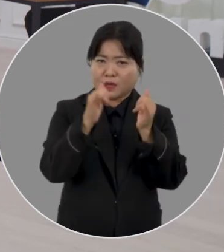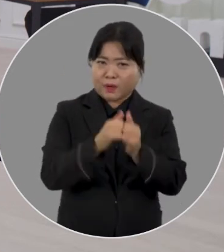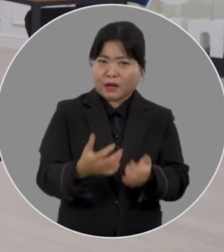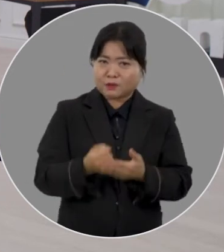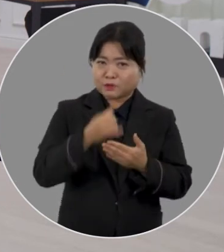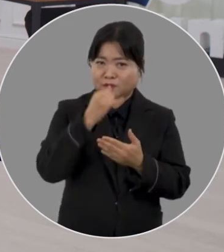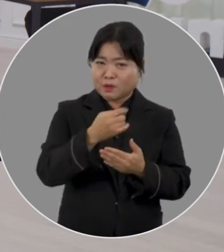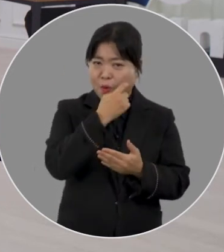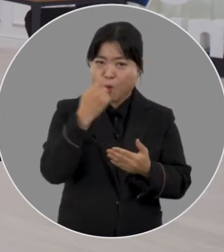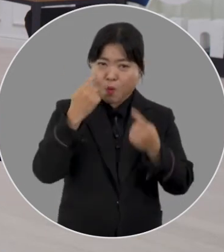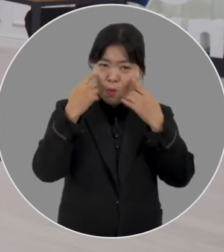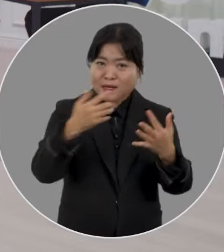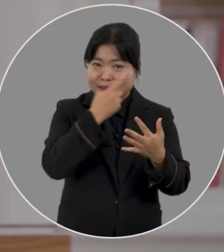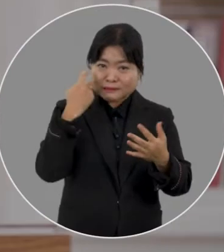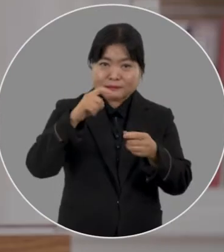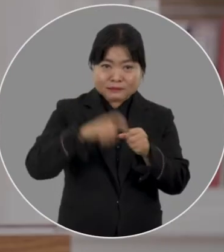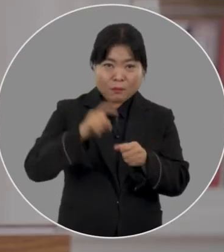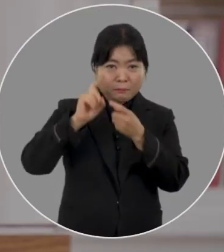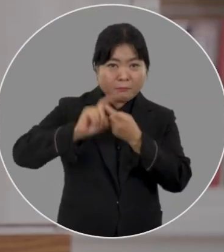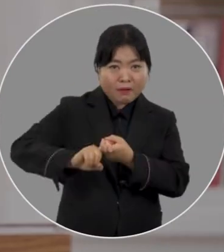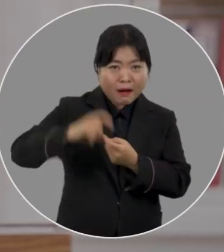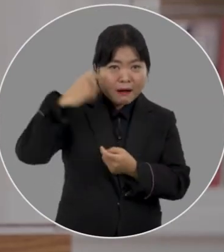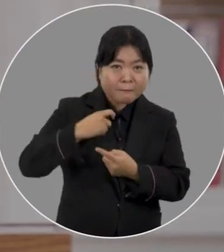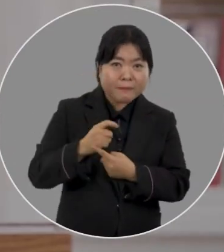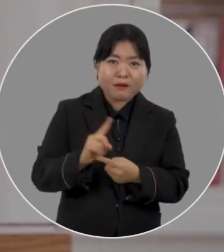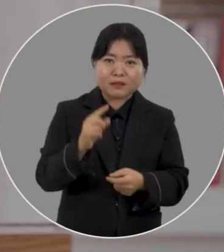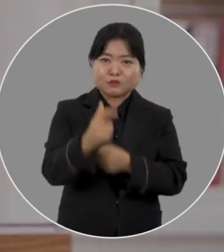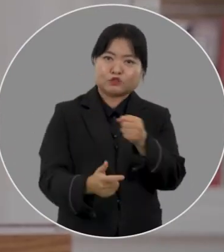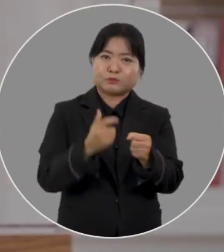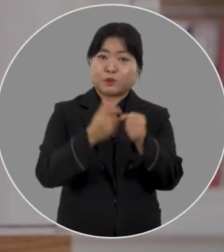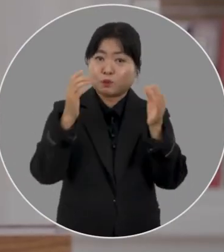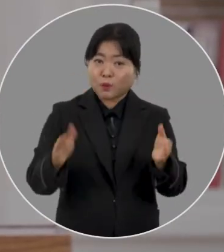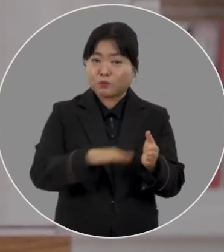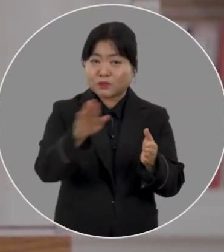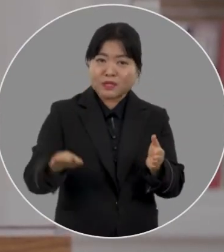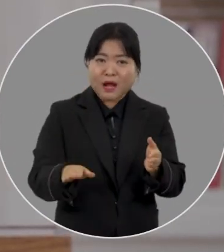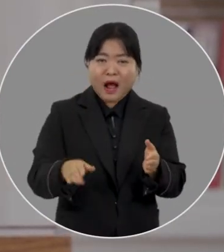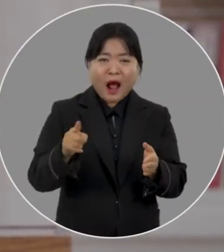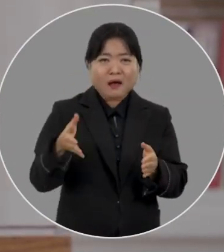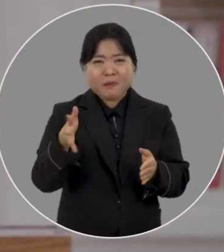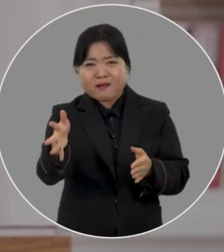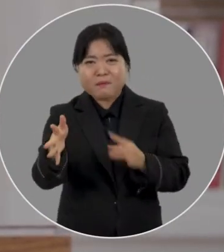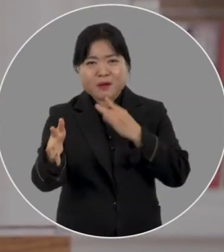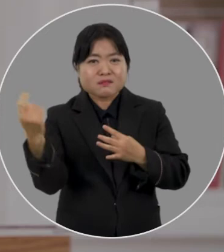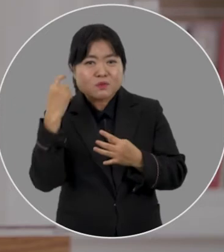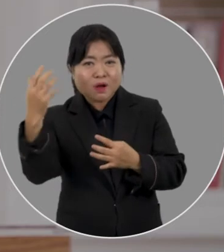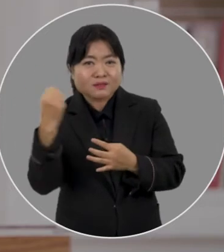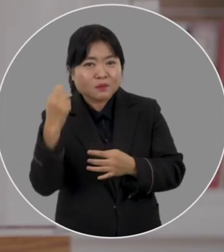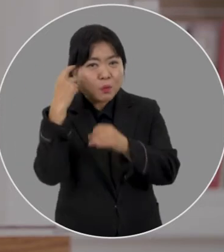이 어떤 확정적인 편향감이라는 게 지난 60여 년 동안 우리가 한쪽 얘기만 듣고 가져왔던